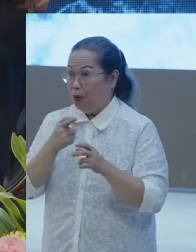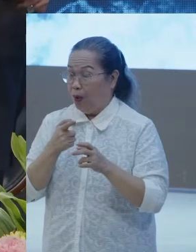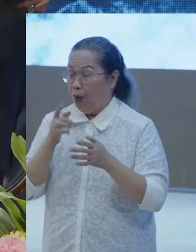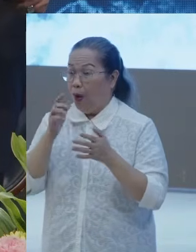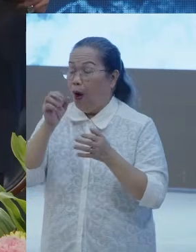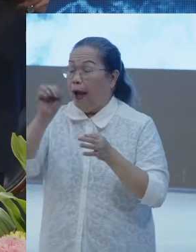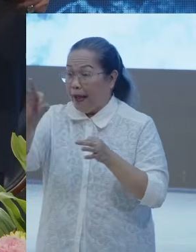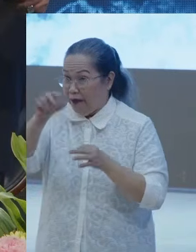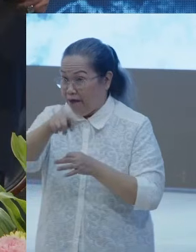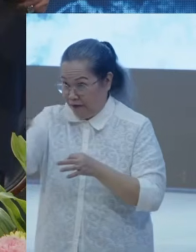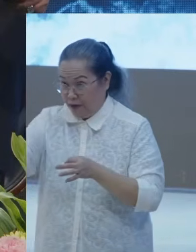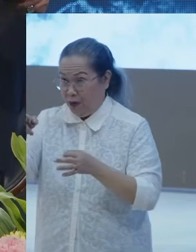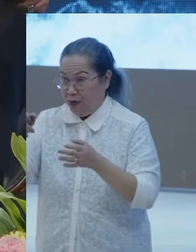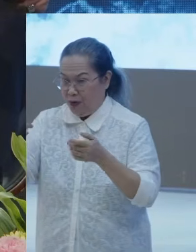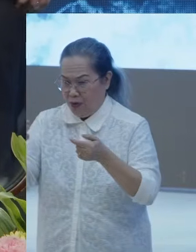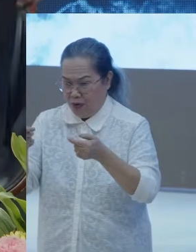forgiven.